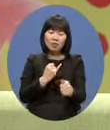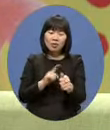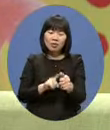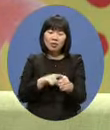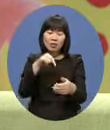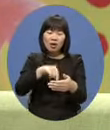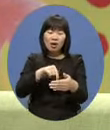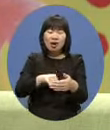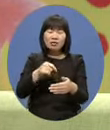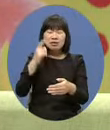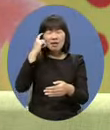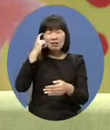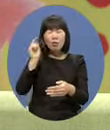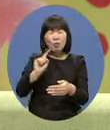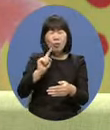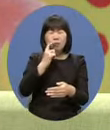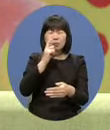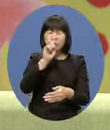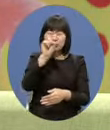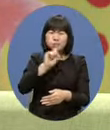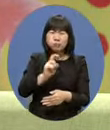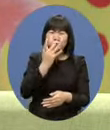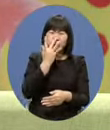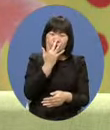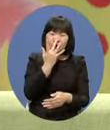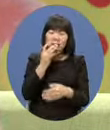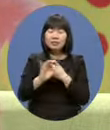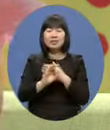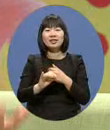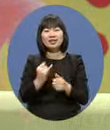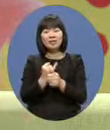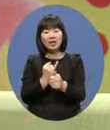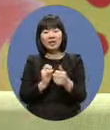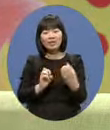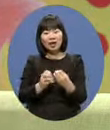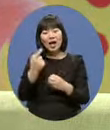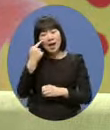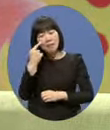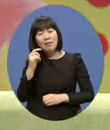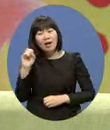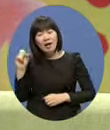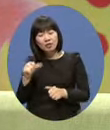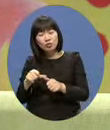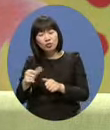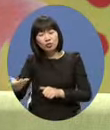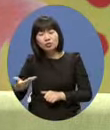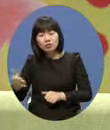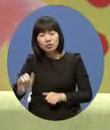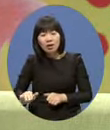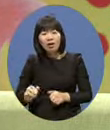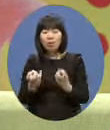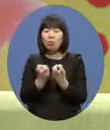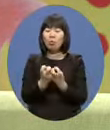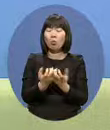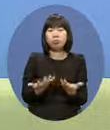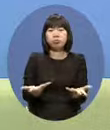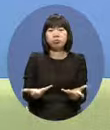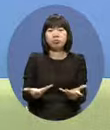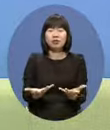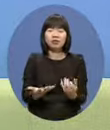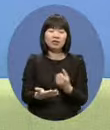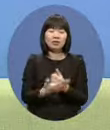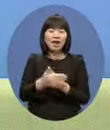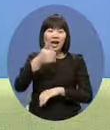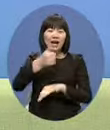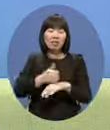속에 뭐가 들어 있는 거야 그러면 남편하고 대화를 해 봐 근데 어떻게 해야 되는지 모른다는 거예요네 그래서 그 끝은 항상 등